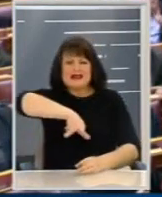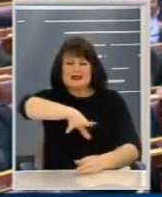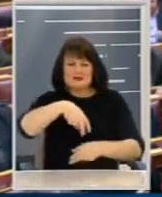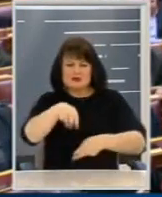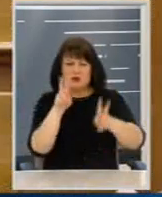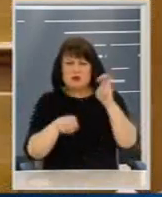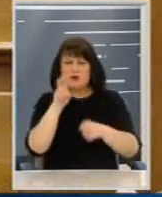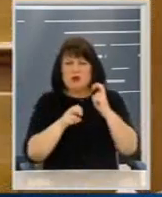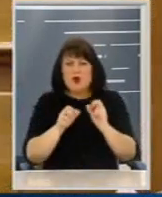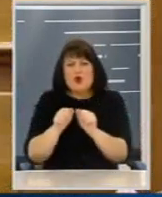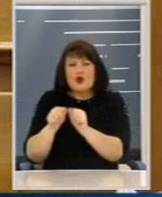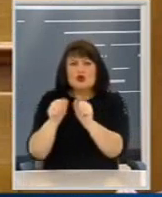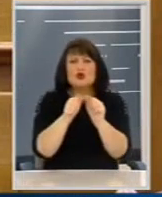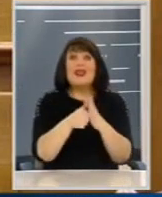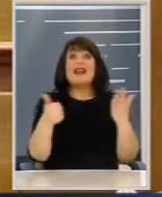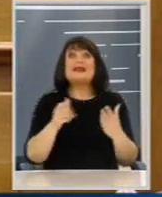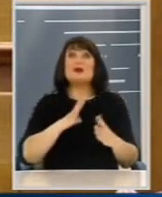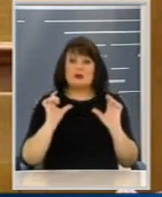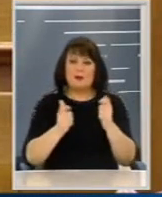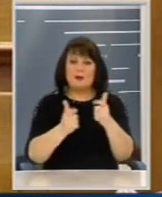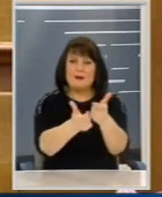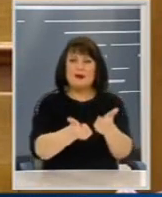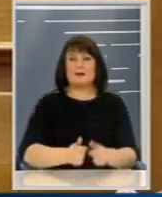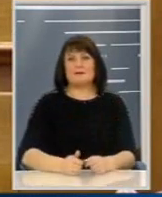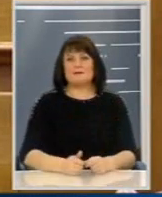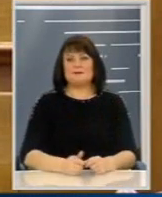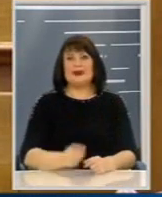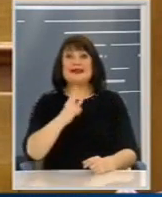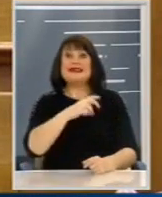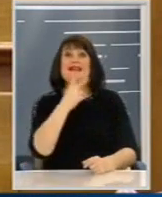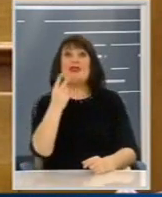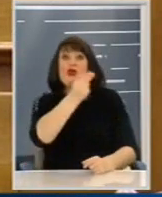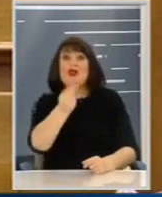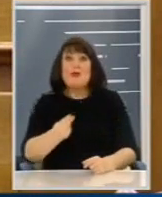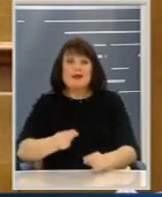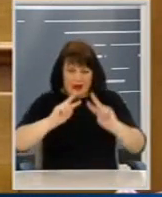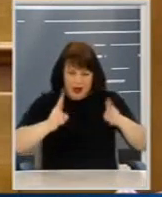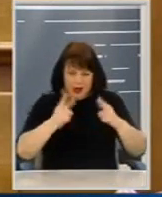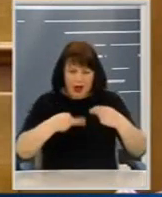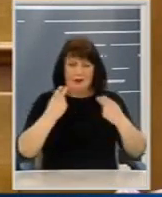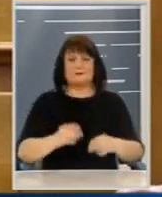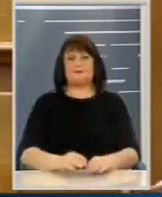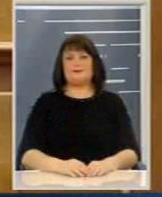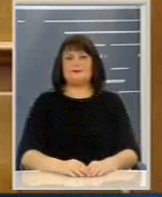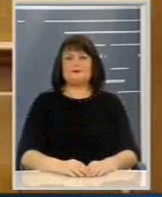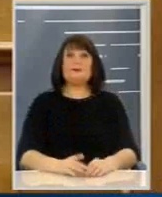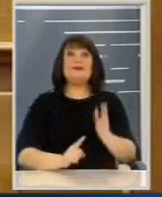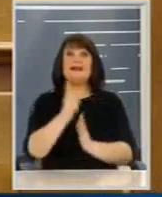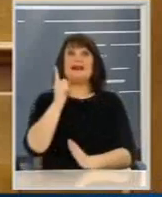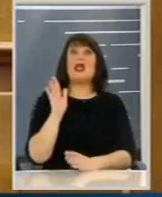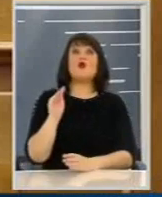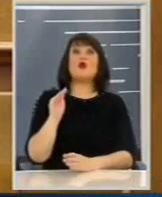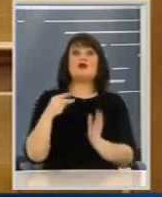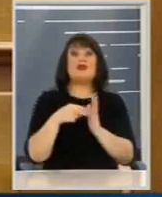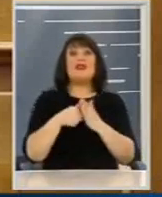σε οικίες, σύλληψη 16 ατόμων και εξιχνίαση 32 περιπτώσεων. 11 Ιουλίου του